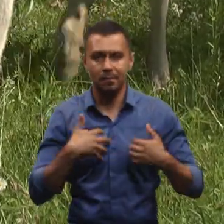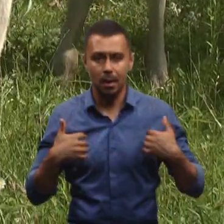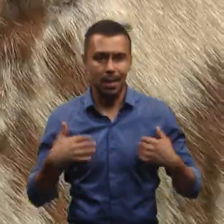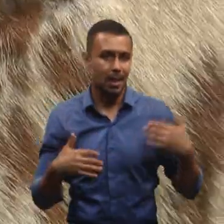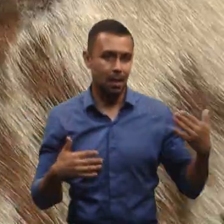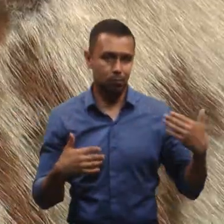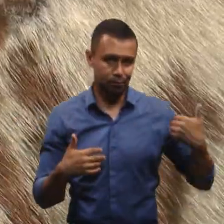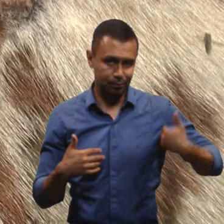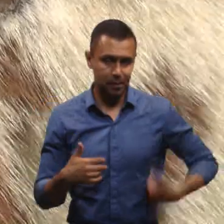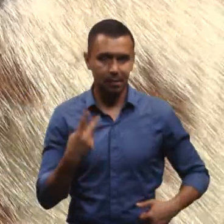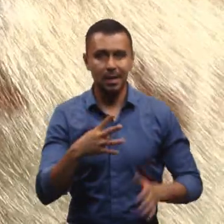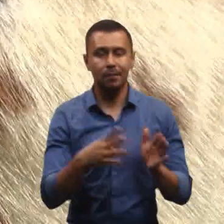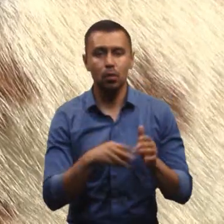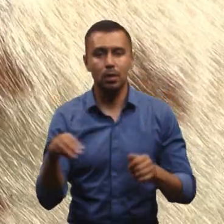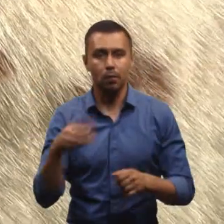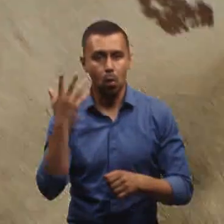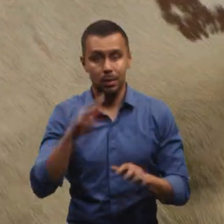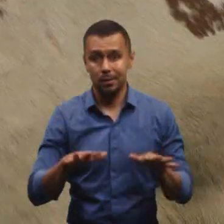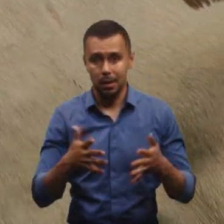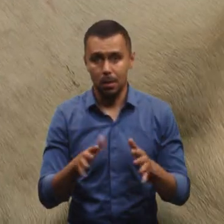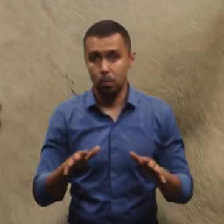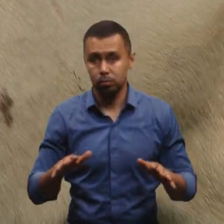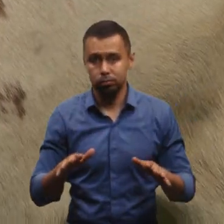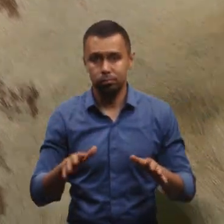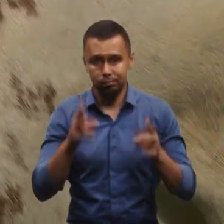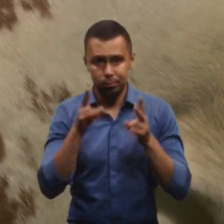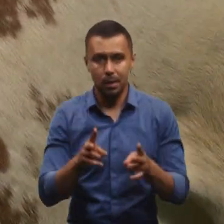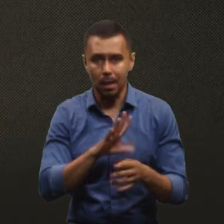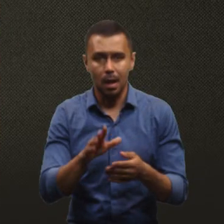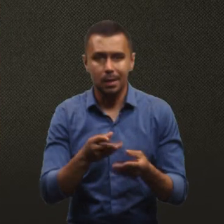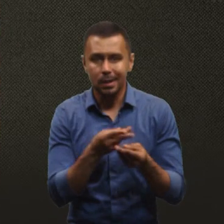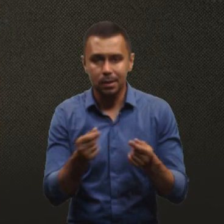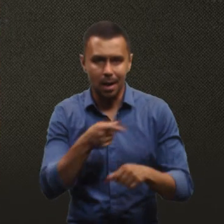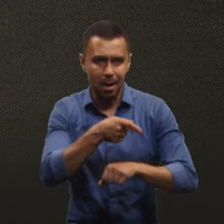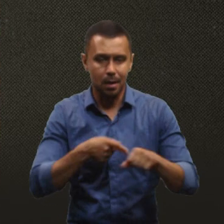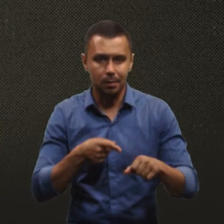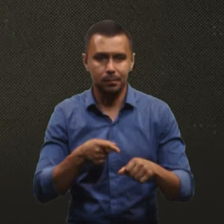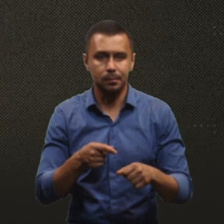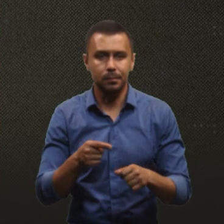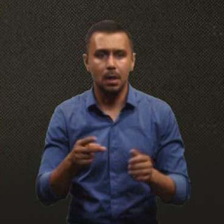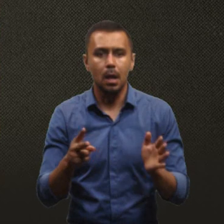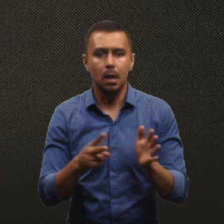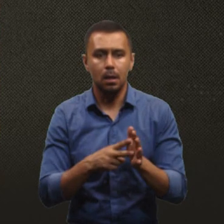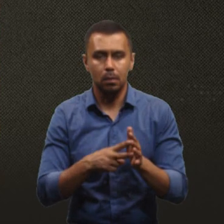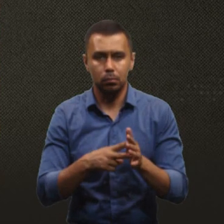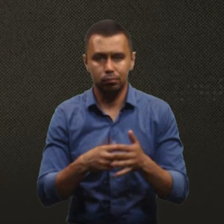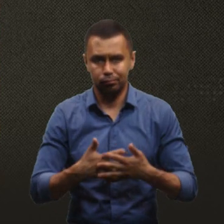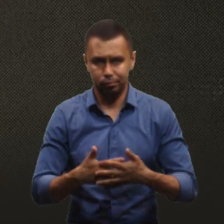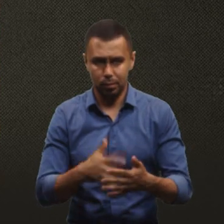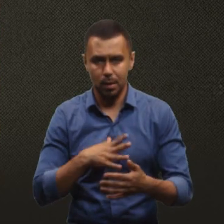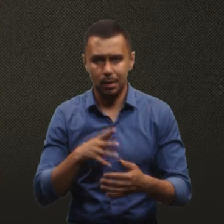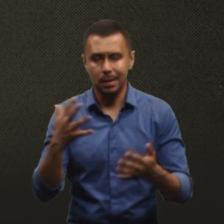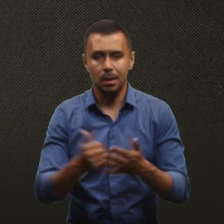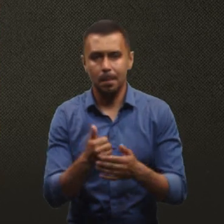лівому боці від 29 травня, коли сталася подія, досі не зажили рани. Тільною на 7-му місяці її знайшли приблизно за